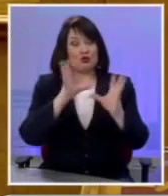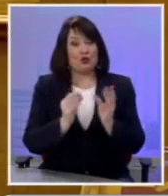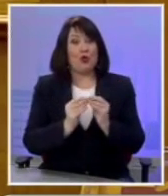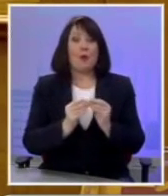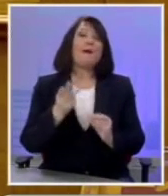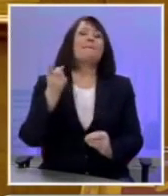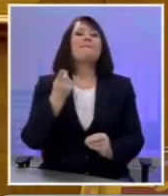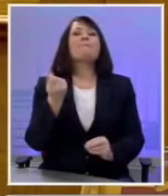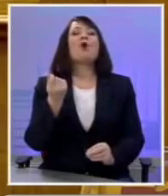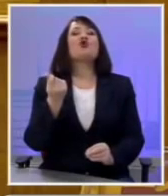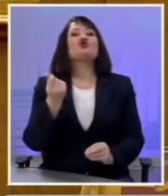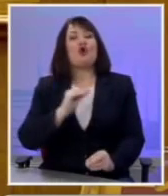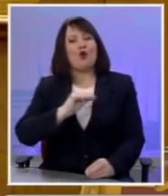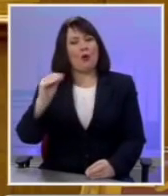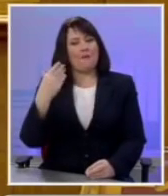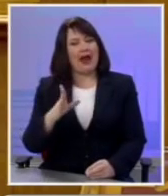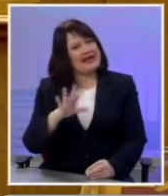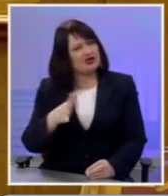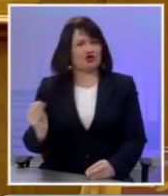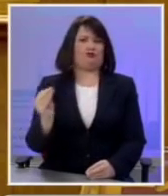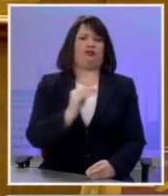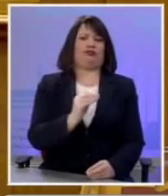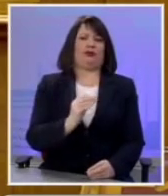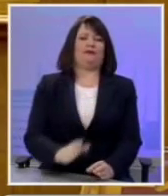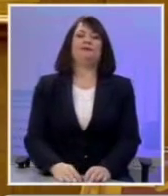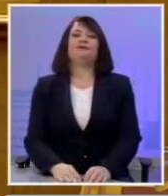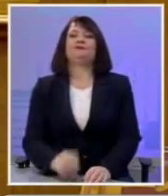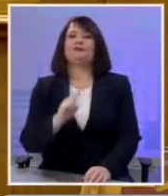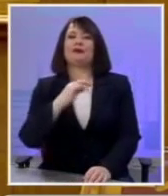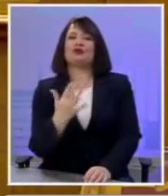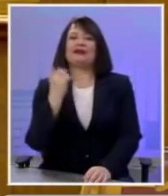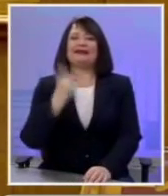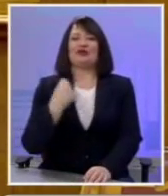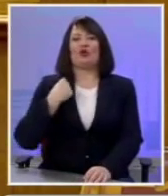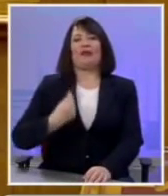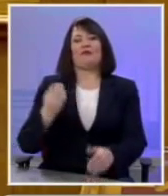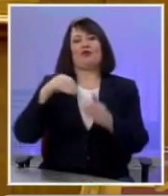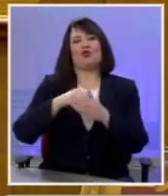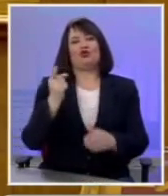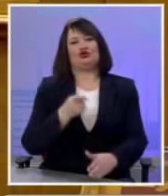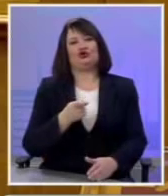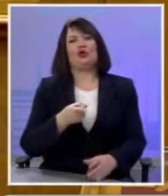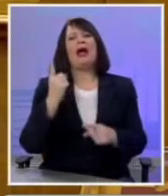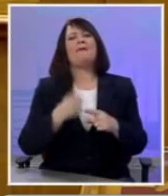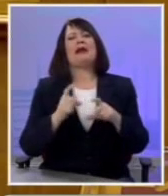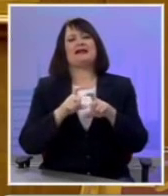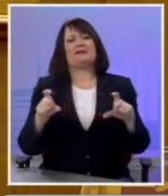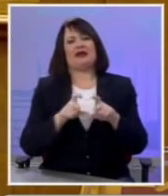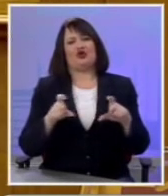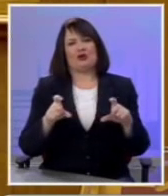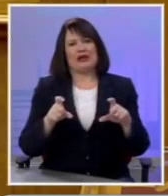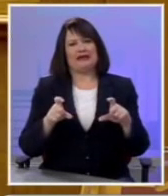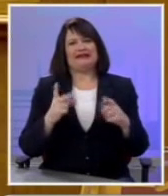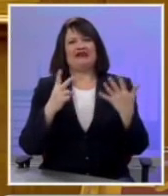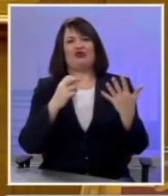που διατέθηκε στην παρούσα φάση. Το 25% της δημόσιας συμμετοχής έχει τη μορφή κοινών μετοχών και